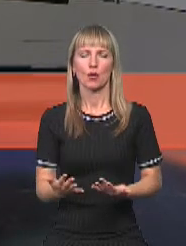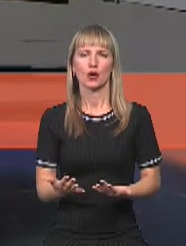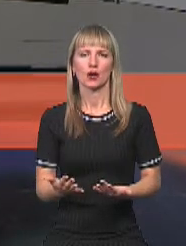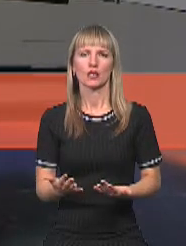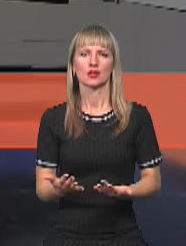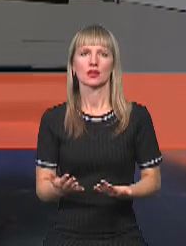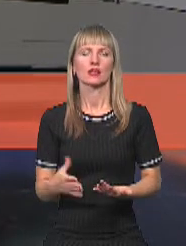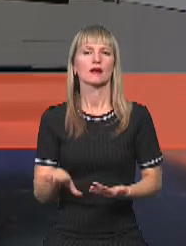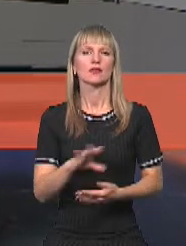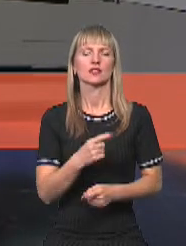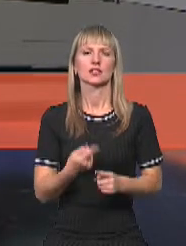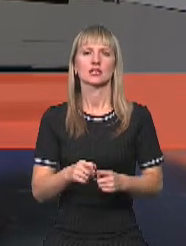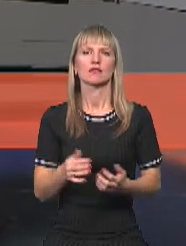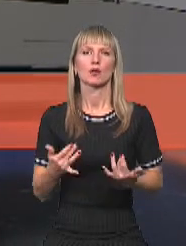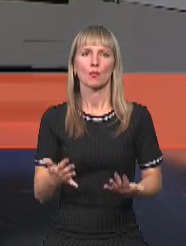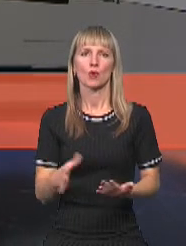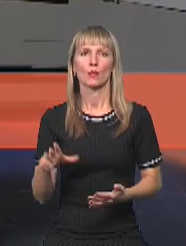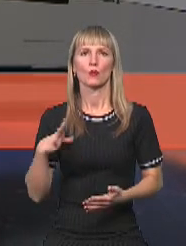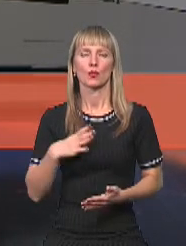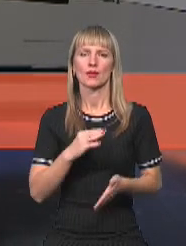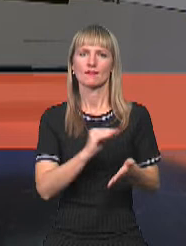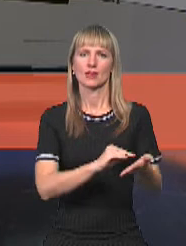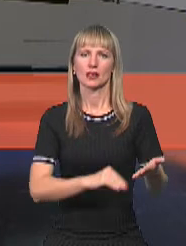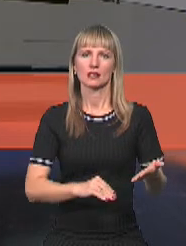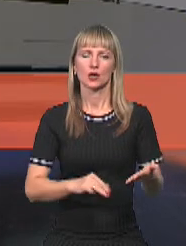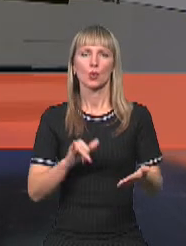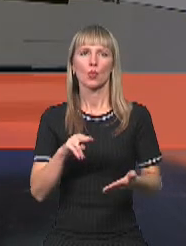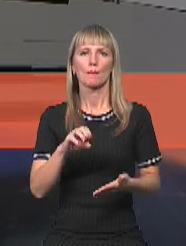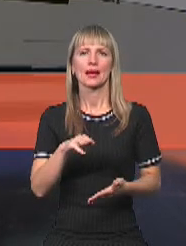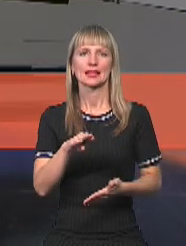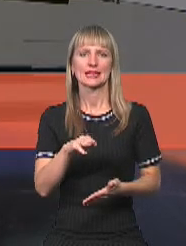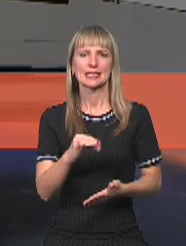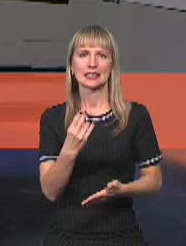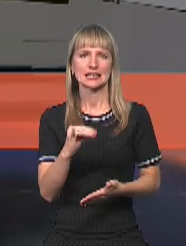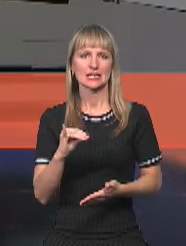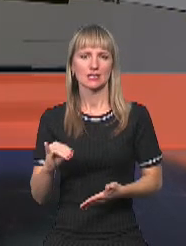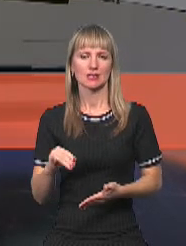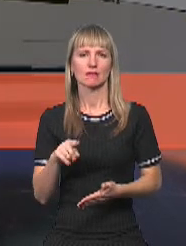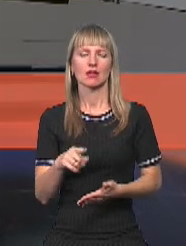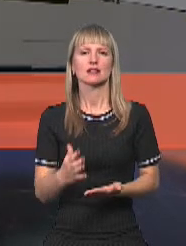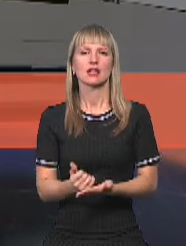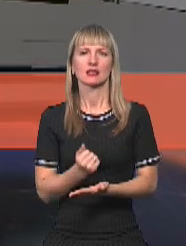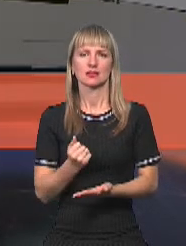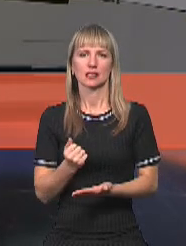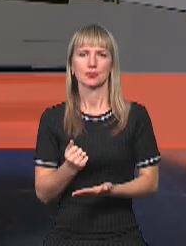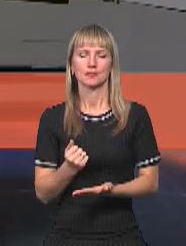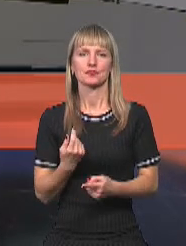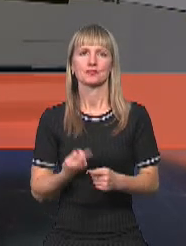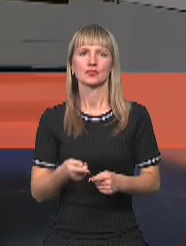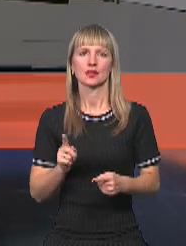речі, всі ці вимоги були викладені у петиції. Ага. Знайти, це є текст? Так,